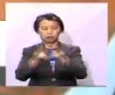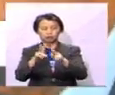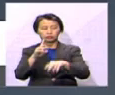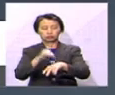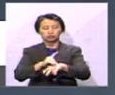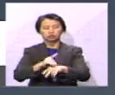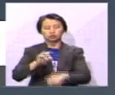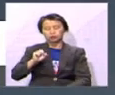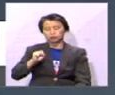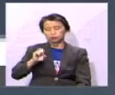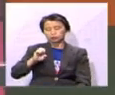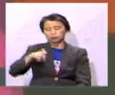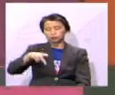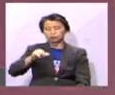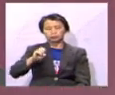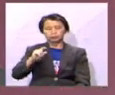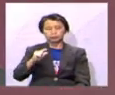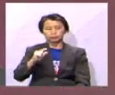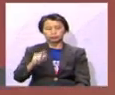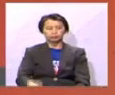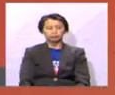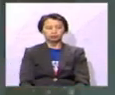Sepang.